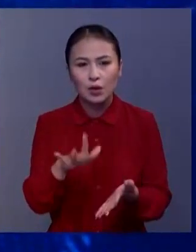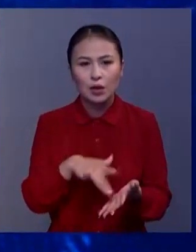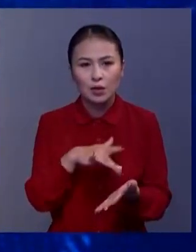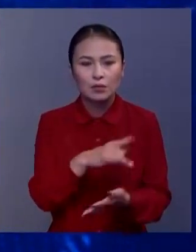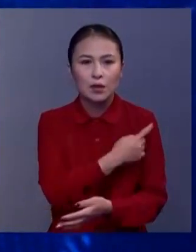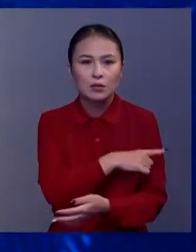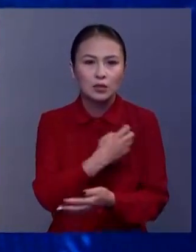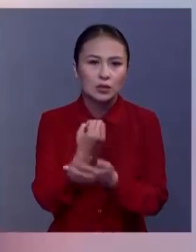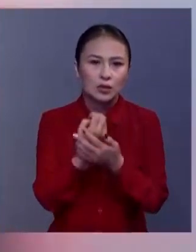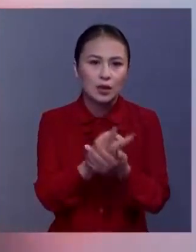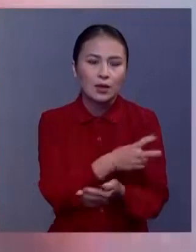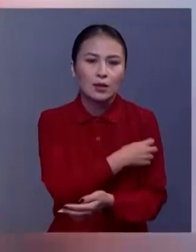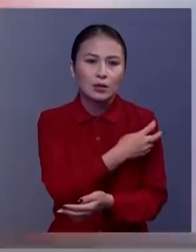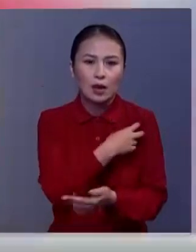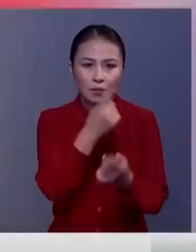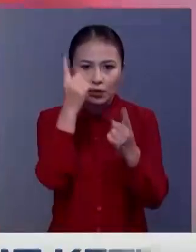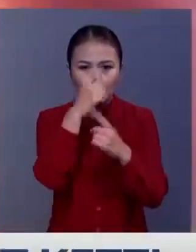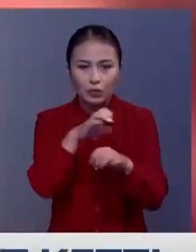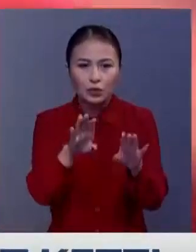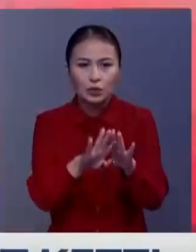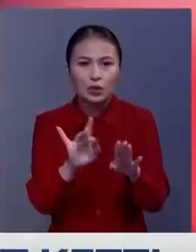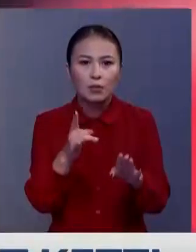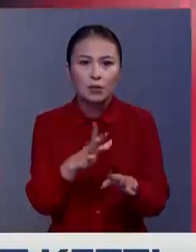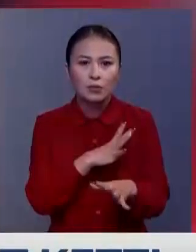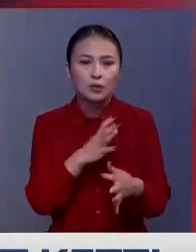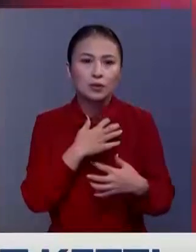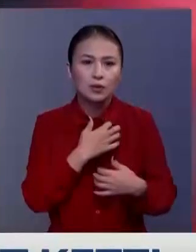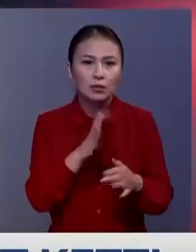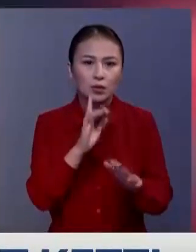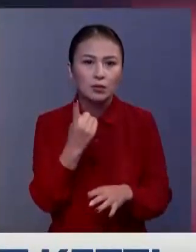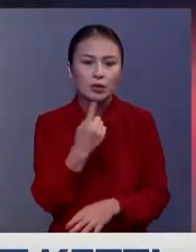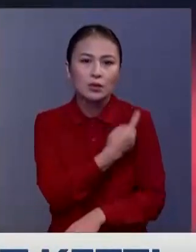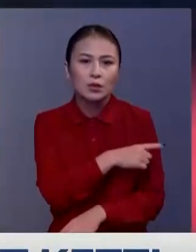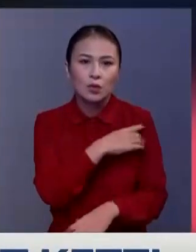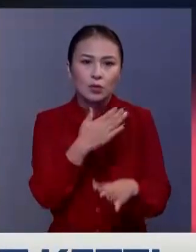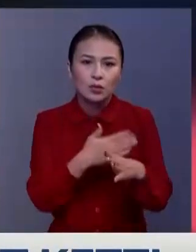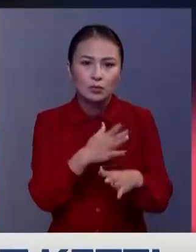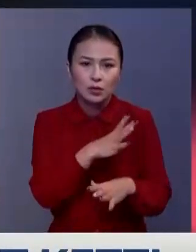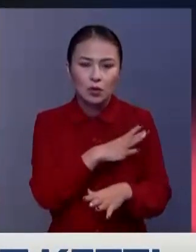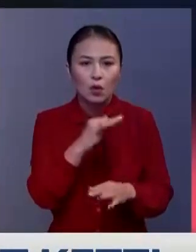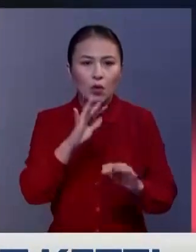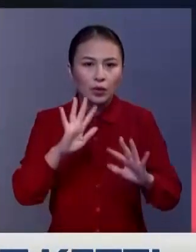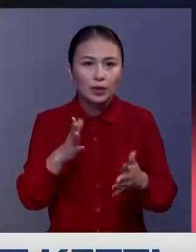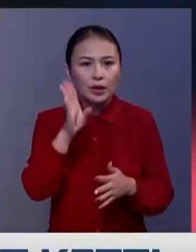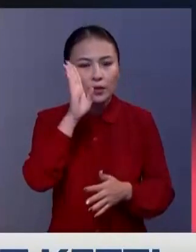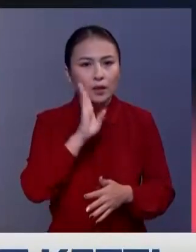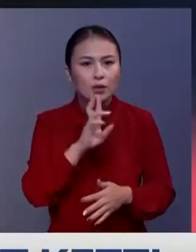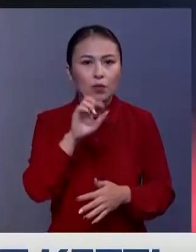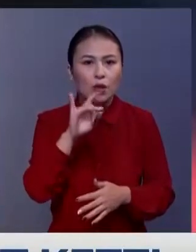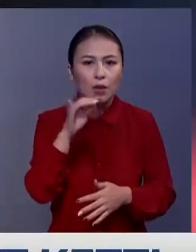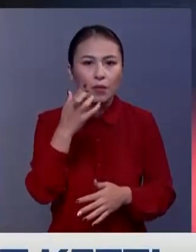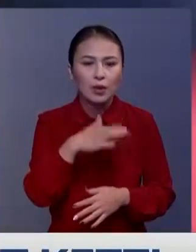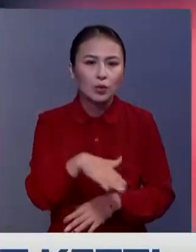қалалық балалар ауруханасына жеткізілді. Дәрігерлердің хабарлауынша бүлдіршіндер аман, тек біреуіне медициналық көмек көрсетіліп жатыр. Оқиға